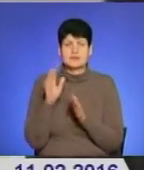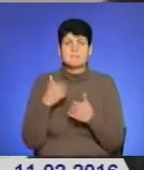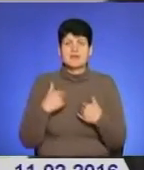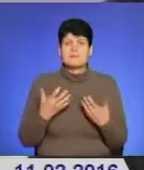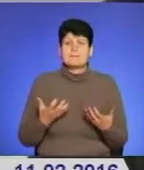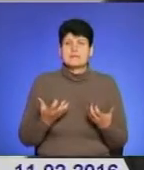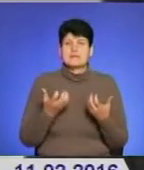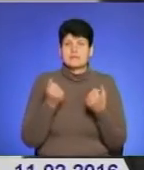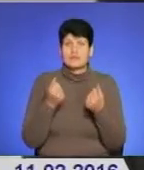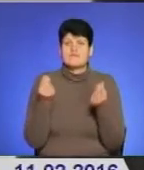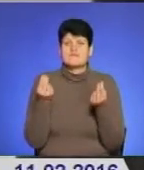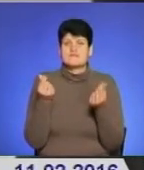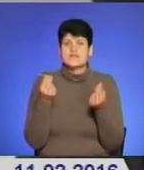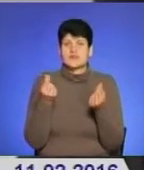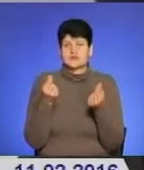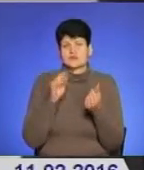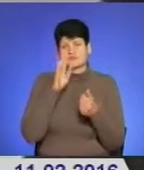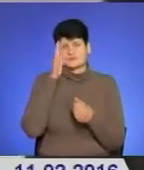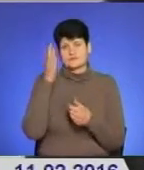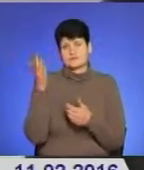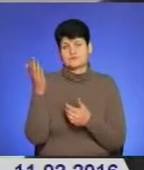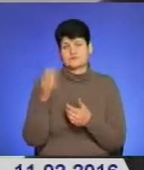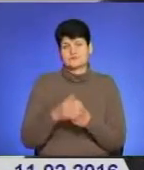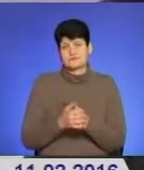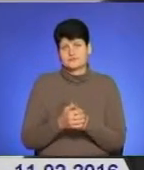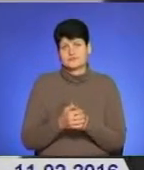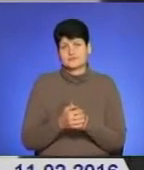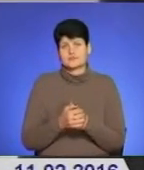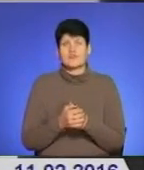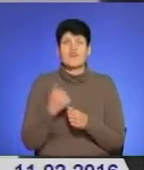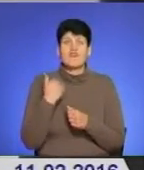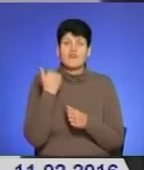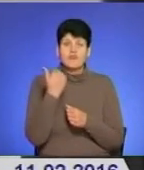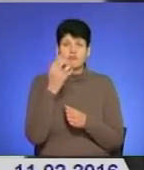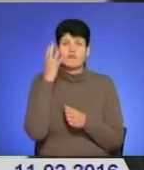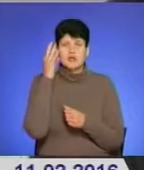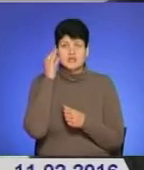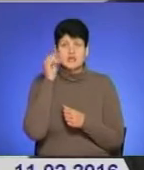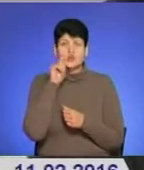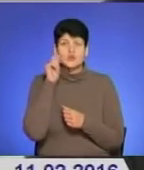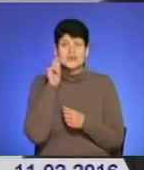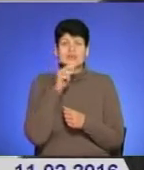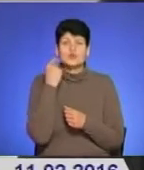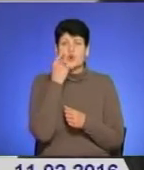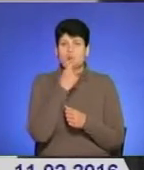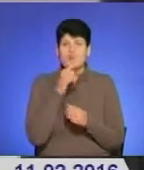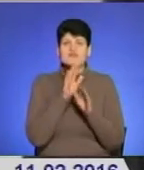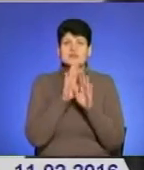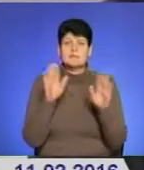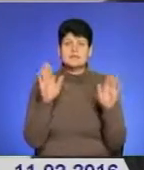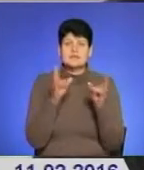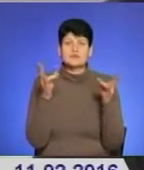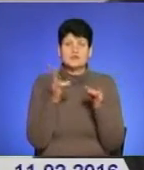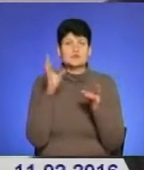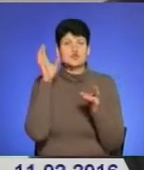підтримуємо фінансового агресора, виходить. Тобто ви вважаєте, що україномовні пісні лише потрібно